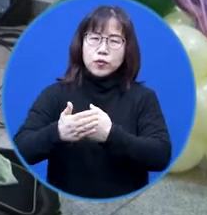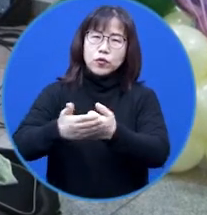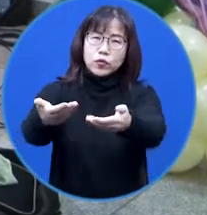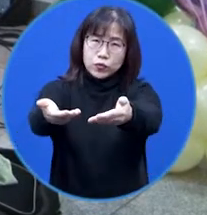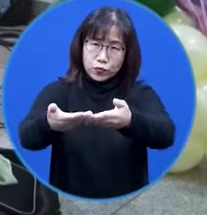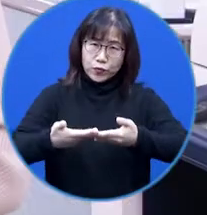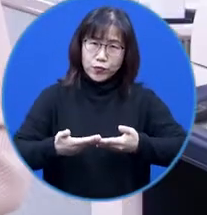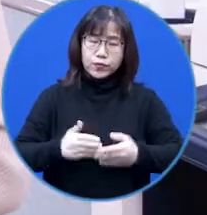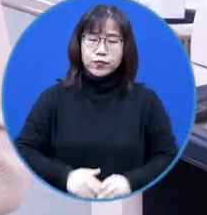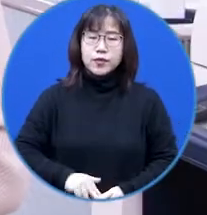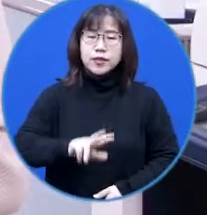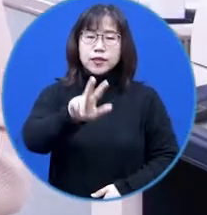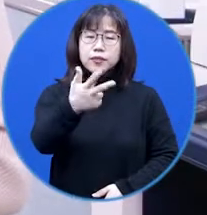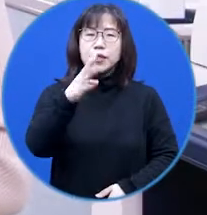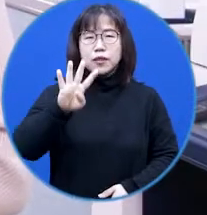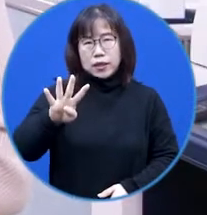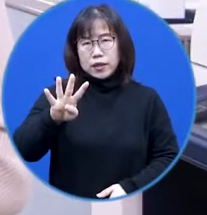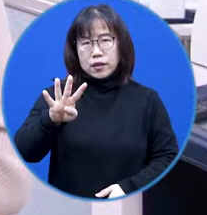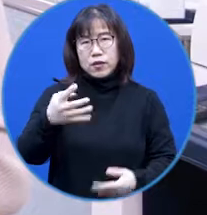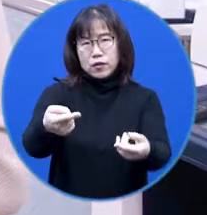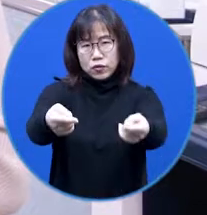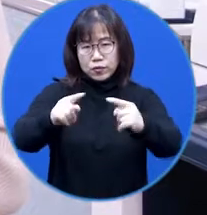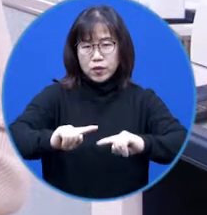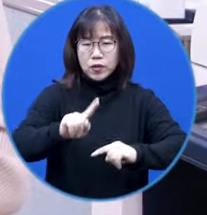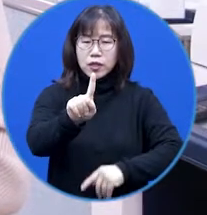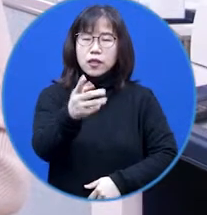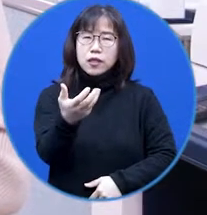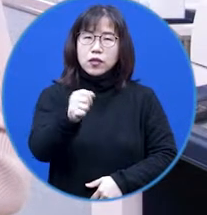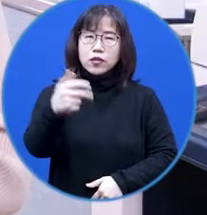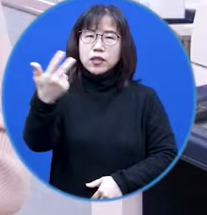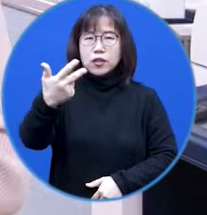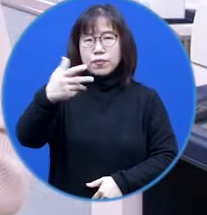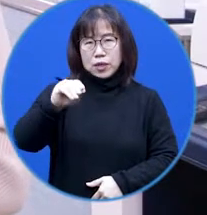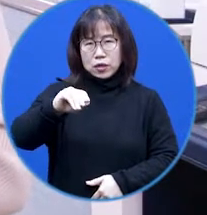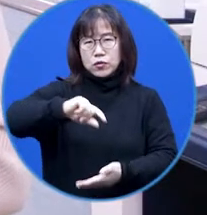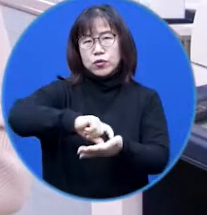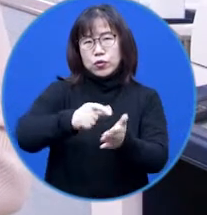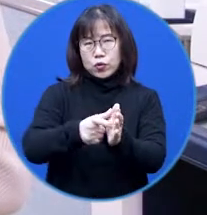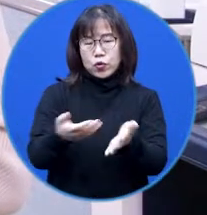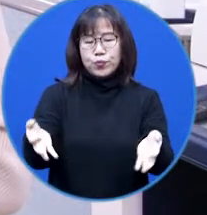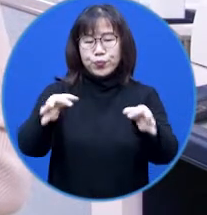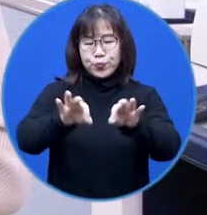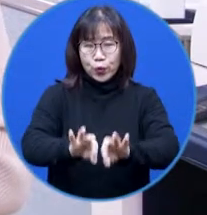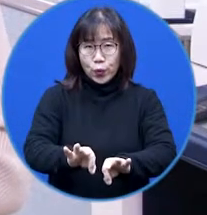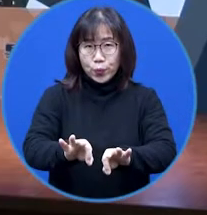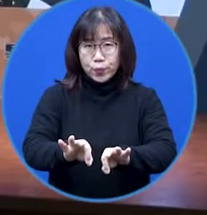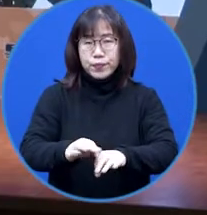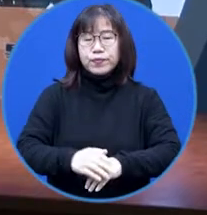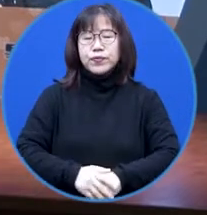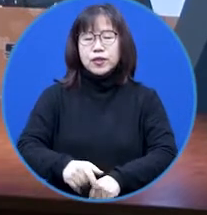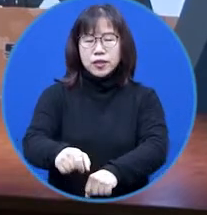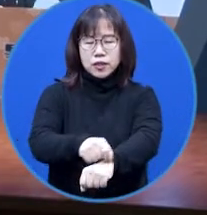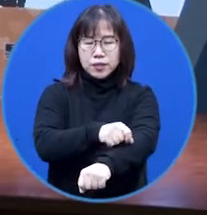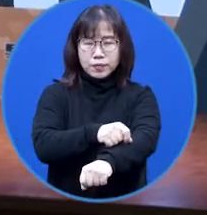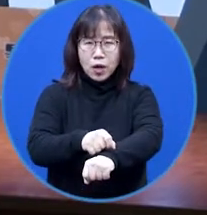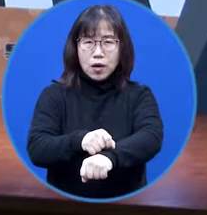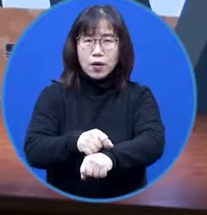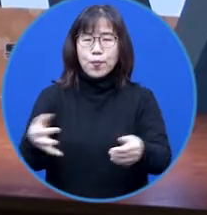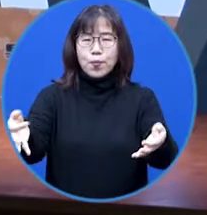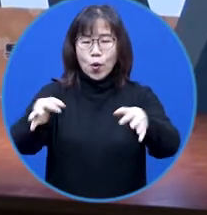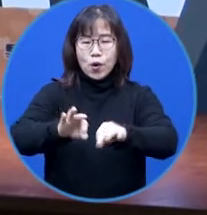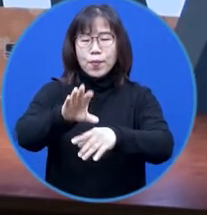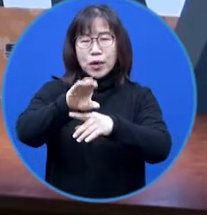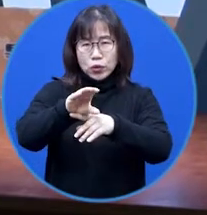이끌어냈습니다. 704명의 주민들이 함께하여 1억 7천여만 원을 모금한 따뜻한 겨울나기 특별 모금